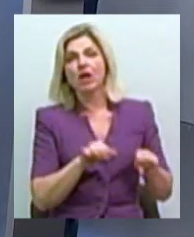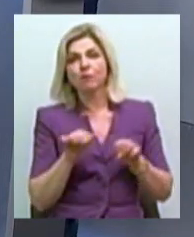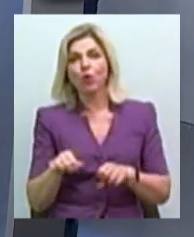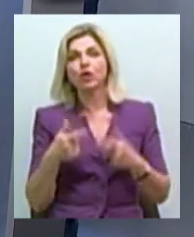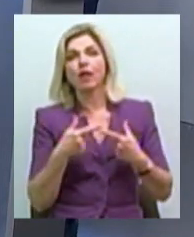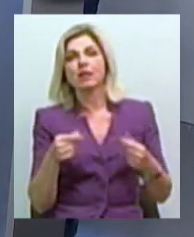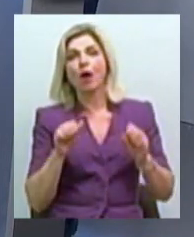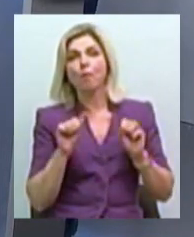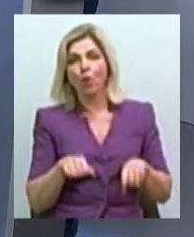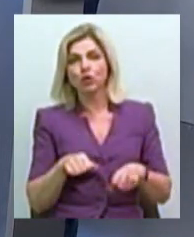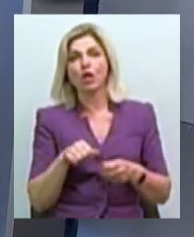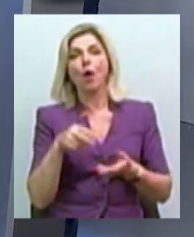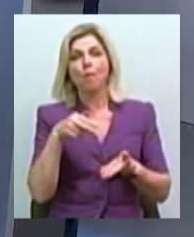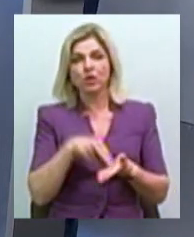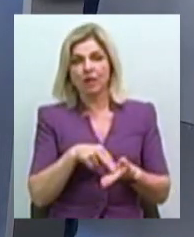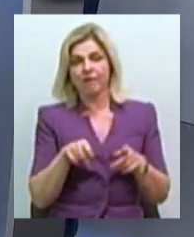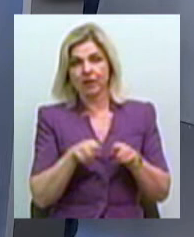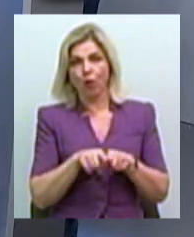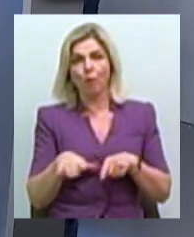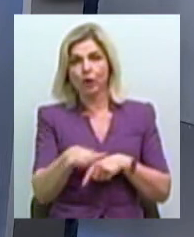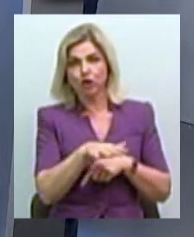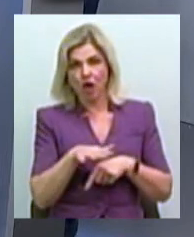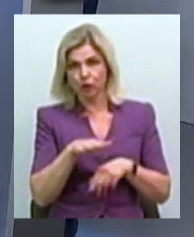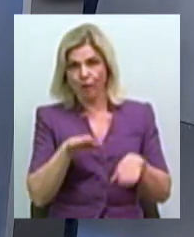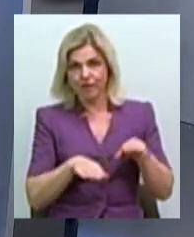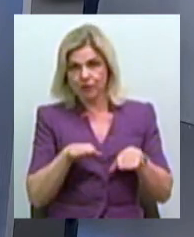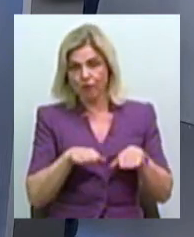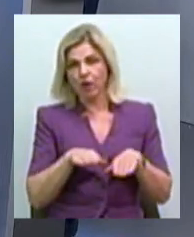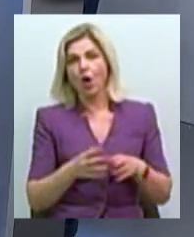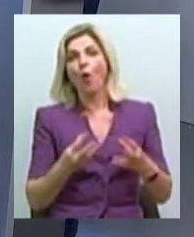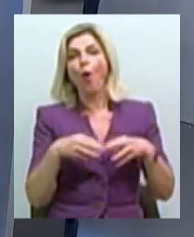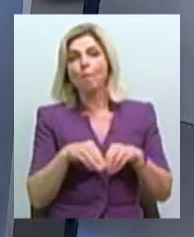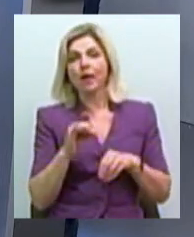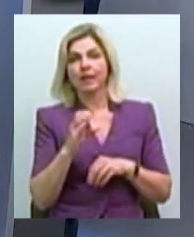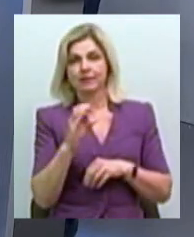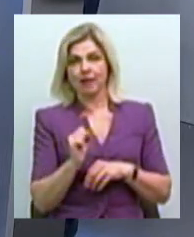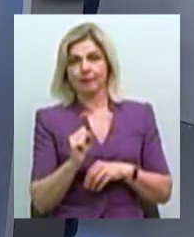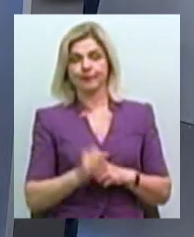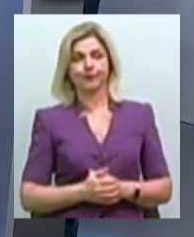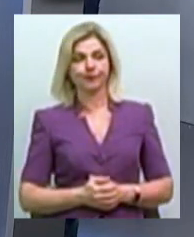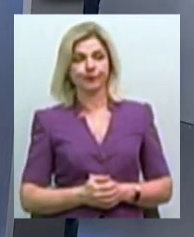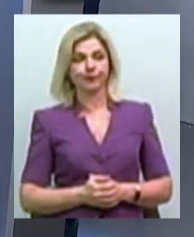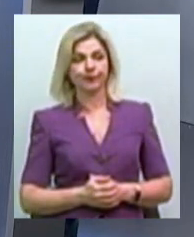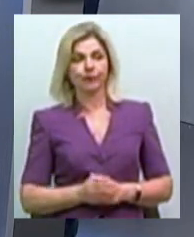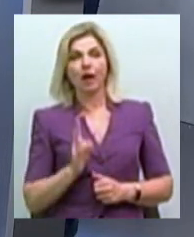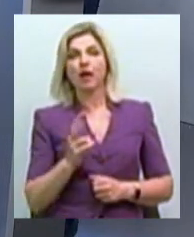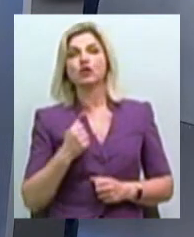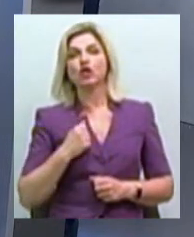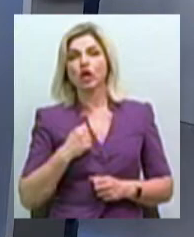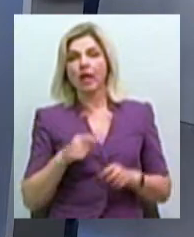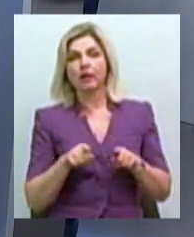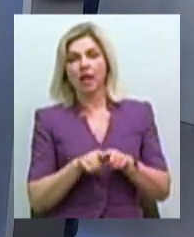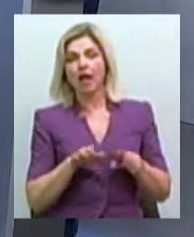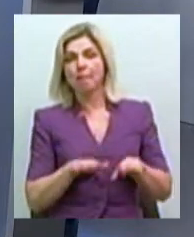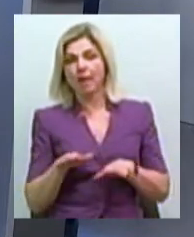можно поставить такую площадку для размещения комплекса этого. К сожалению, таких мест не